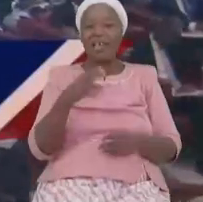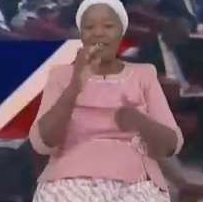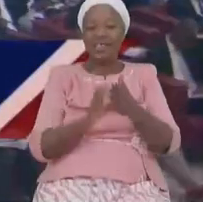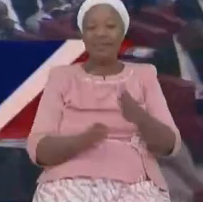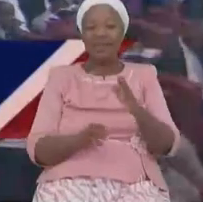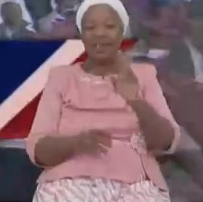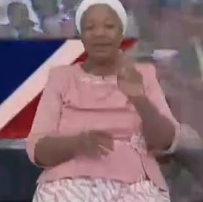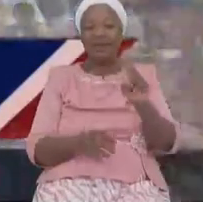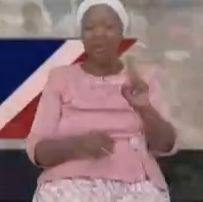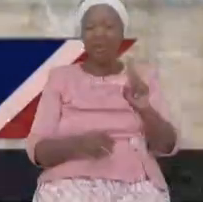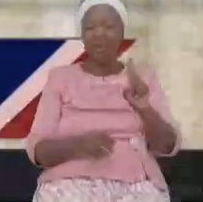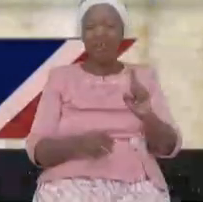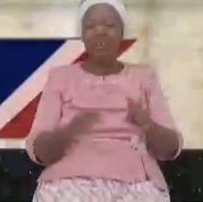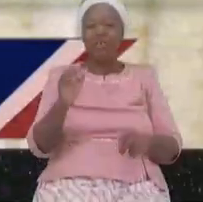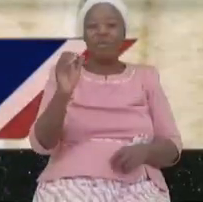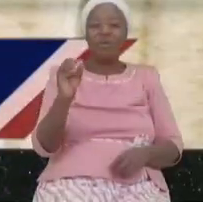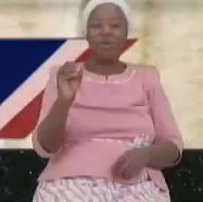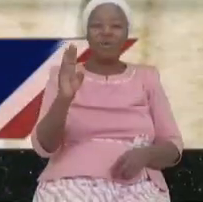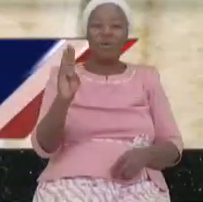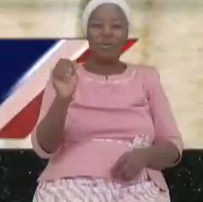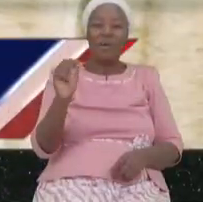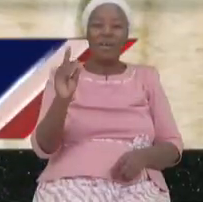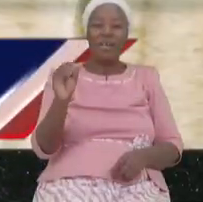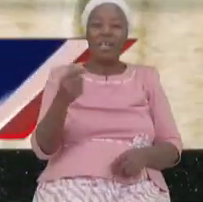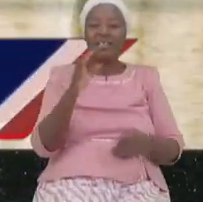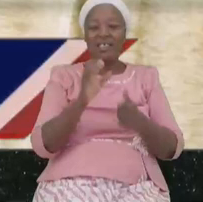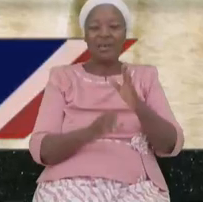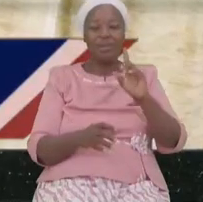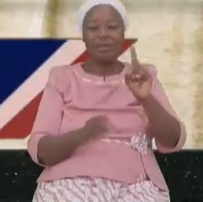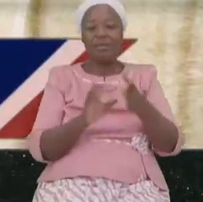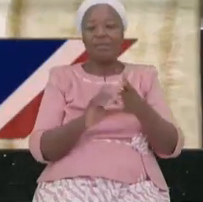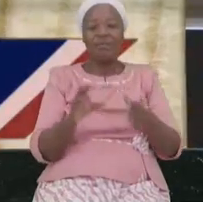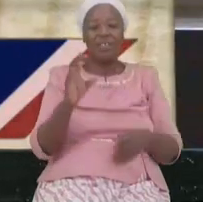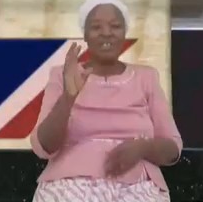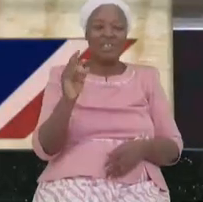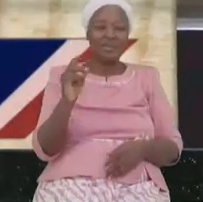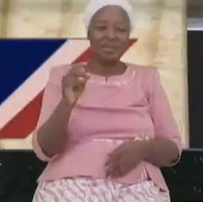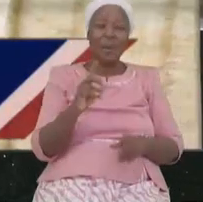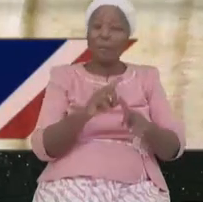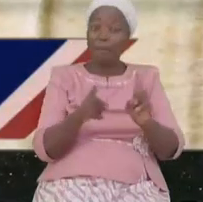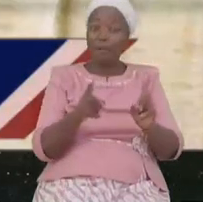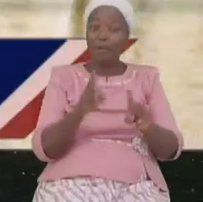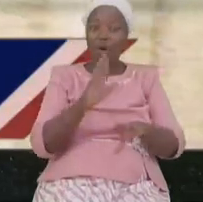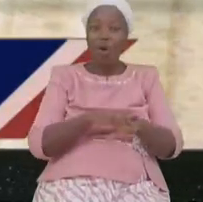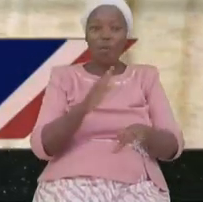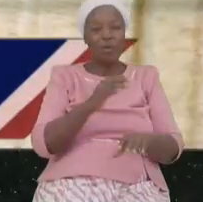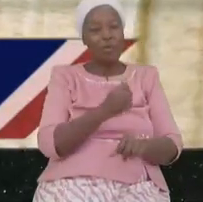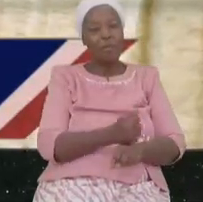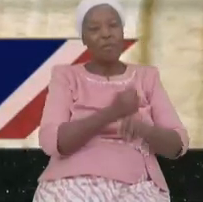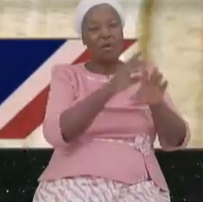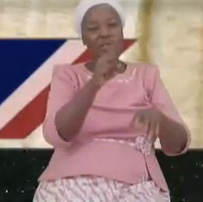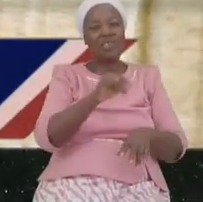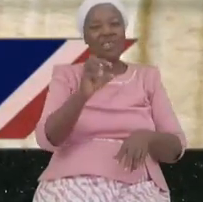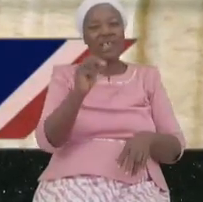verset 17. Abdias 1, verset 17. Mais le salut sera sur la montagne de